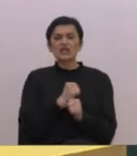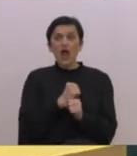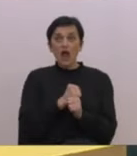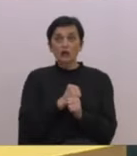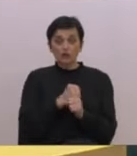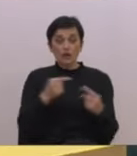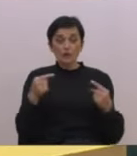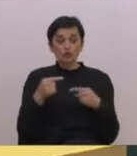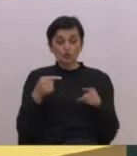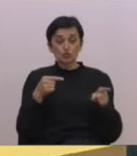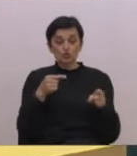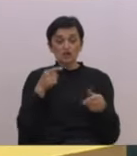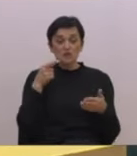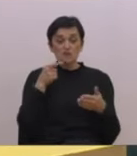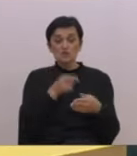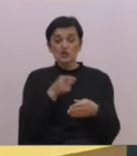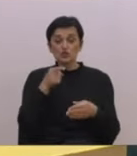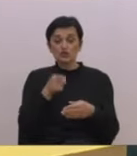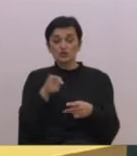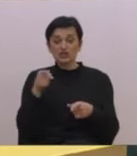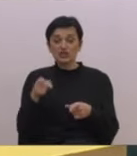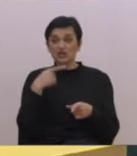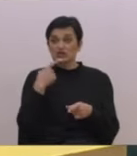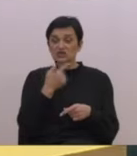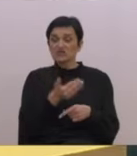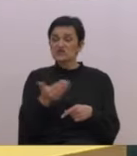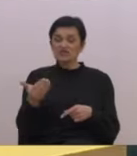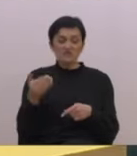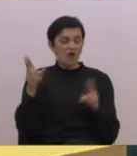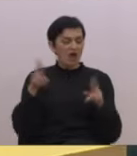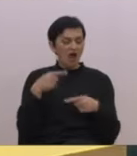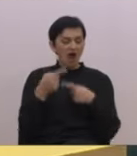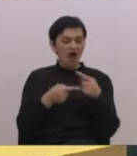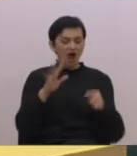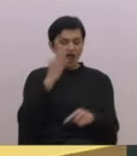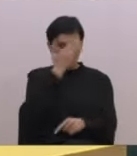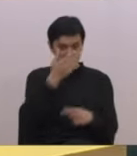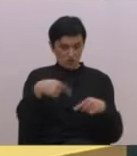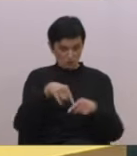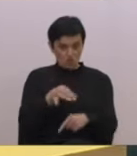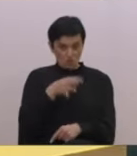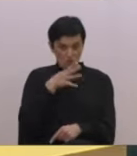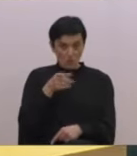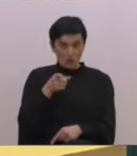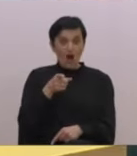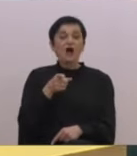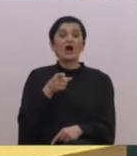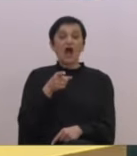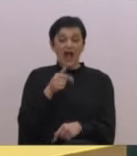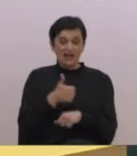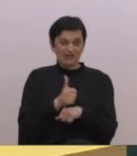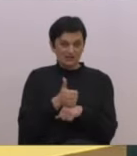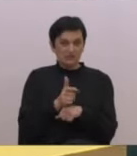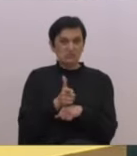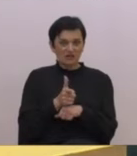ამაზე მიუთითებს და იძახის, რომ თქვენ არატრადიციული საზოგადოება მოგწონთ? აა, ასე თქვენ LGBT